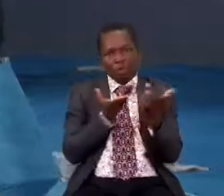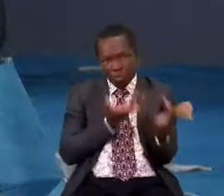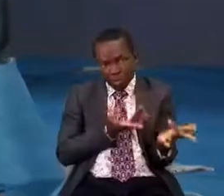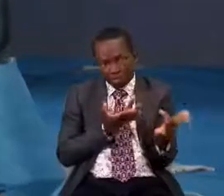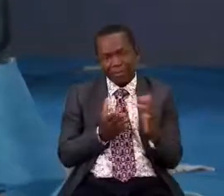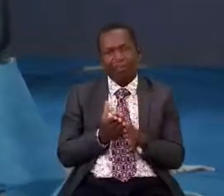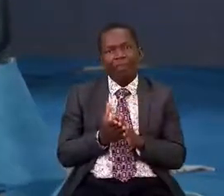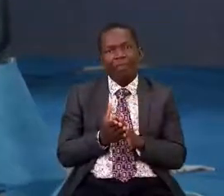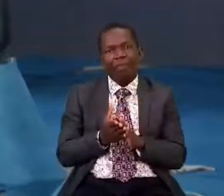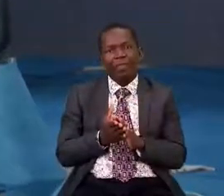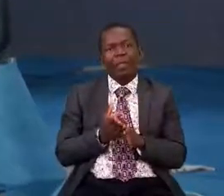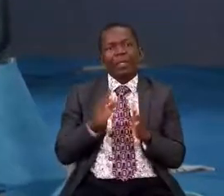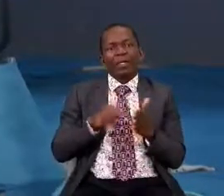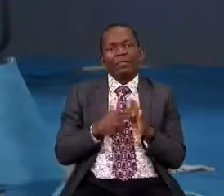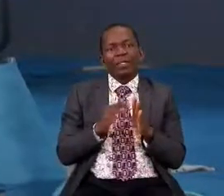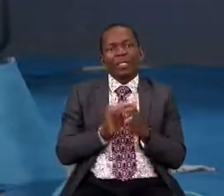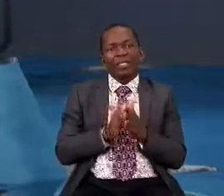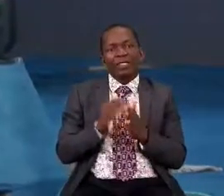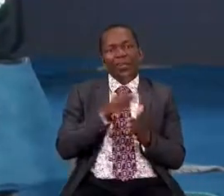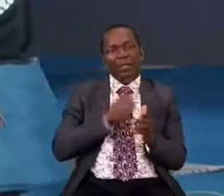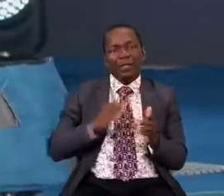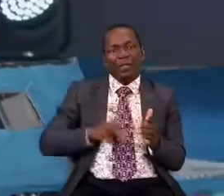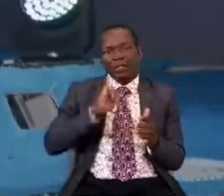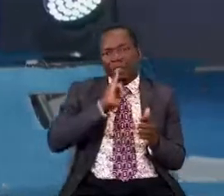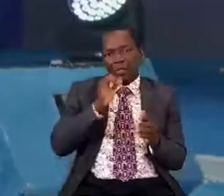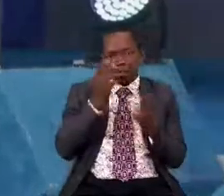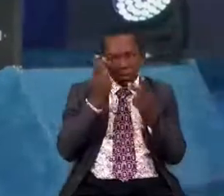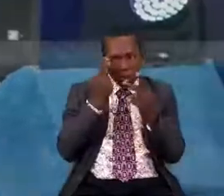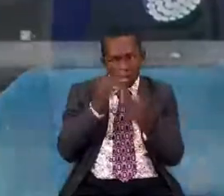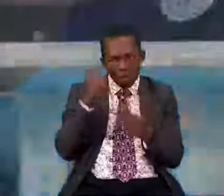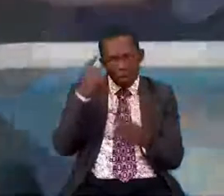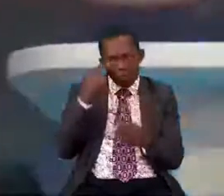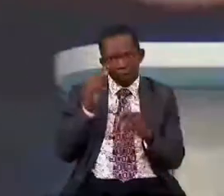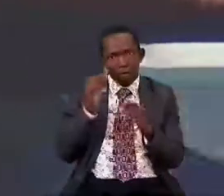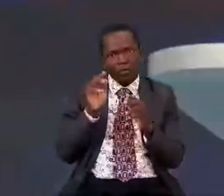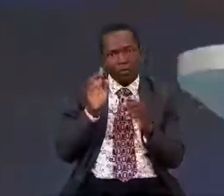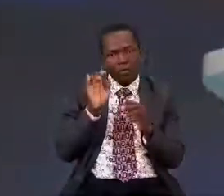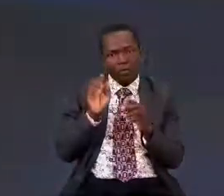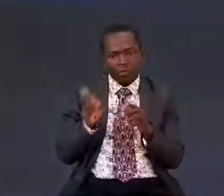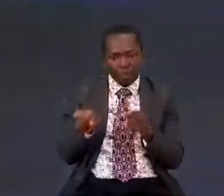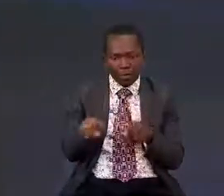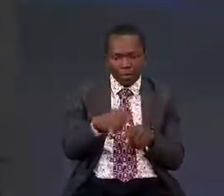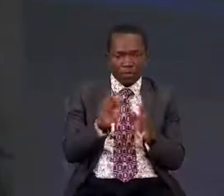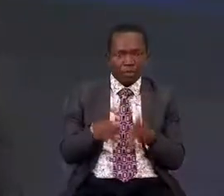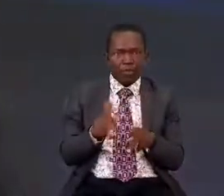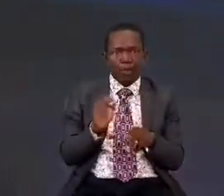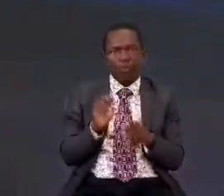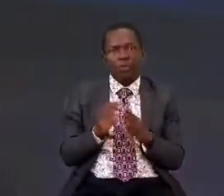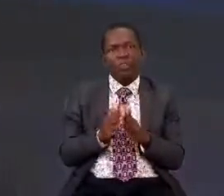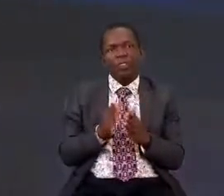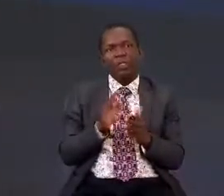qui vont voir sa puissance. Alors l'Éternel attend et il cherche ceux qui seront comme Dathan,